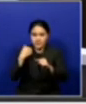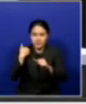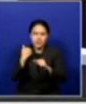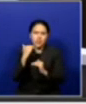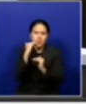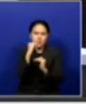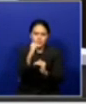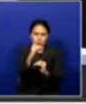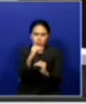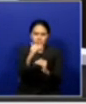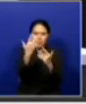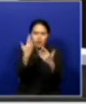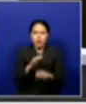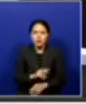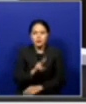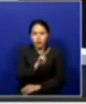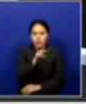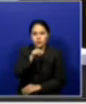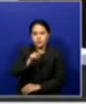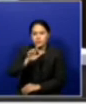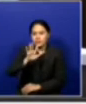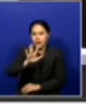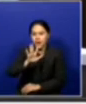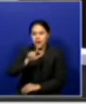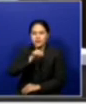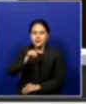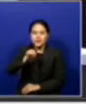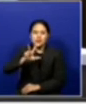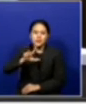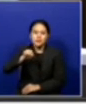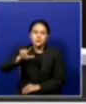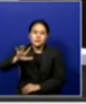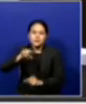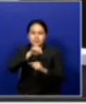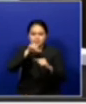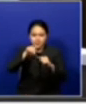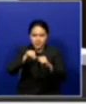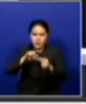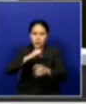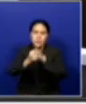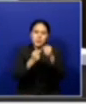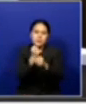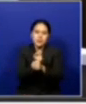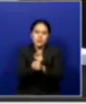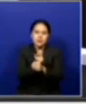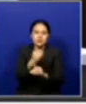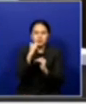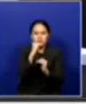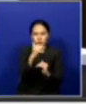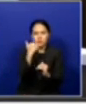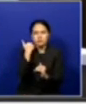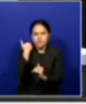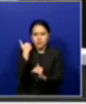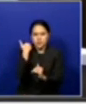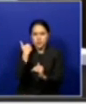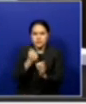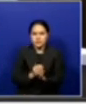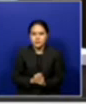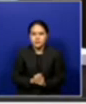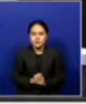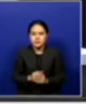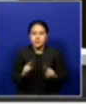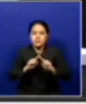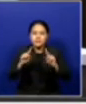ไว้เนี่ยร้อยละ 2.5 ถึง 103.5 เป็นเม็ดเงินที่ตั้งไว้แต่ละปีของยอดงบประมาณท่านบอกว่